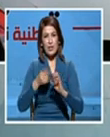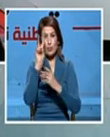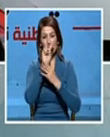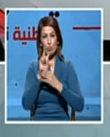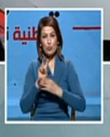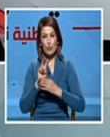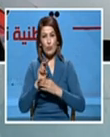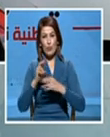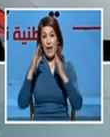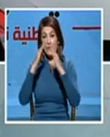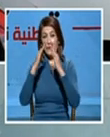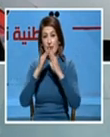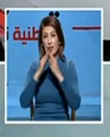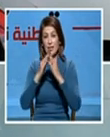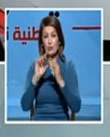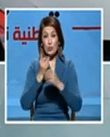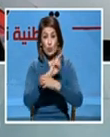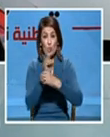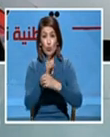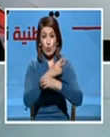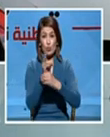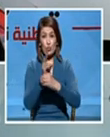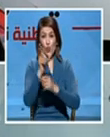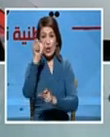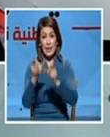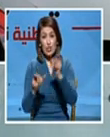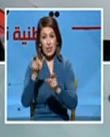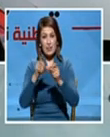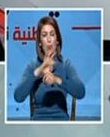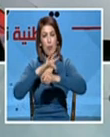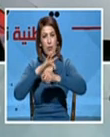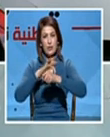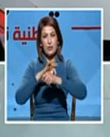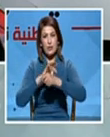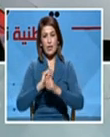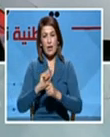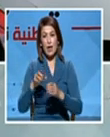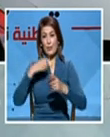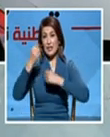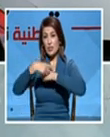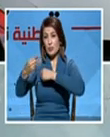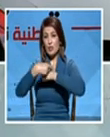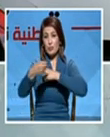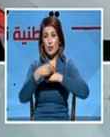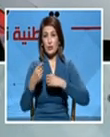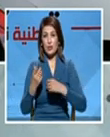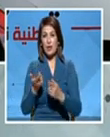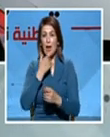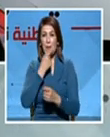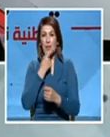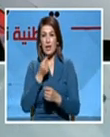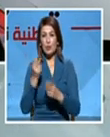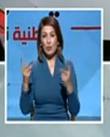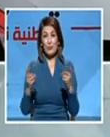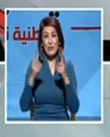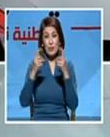فيها بدون خطر على المريض. خاطر هما الناس تو كلهم يخايف، حتى اللي يقول لك انا نمشي تو نتعدى. احنا تو